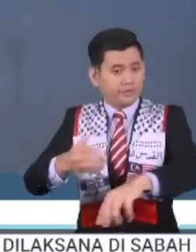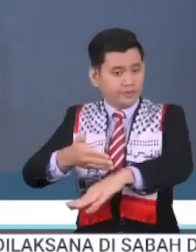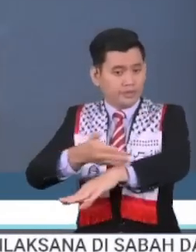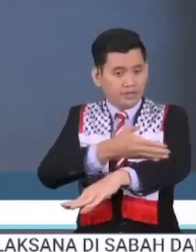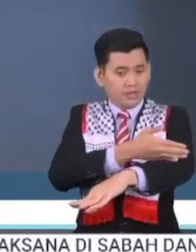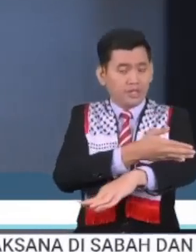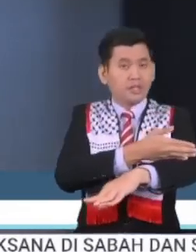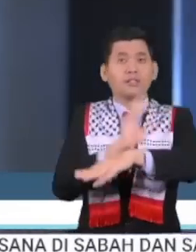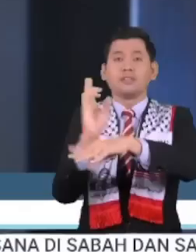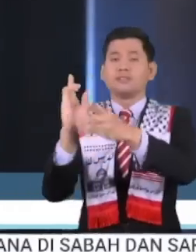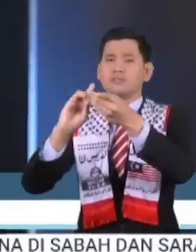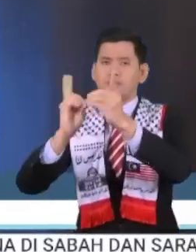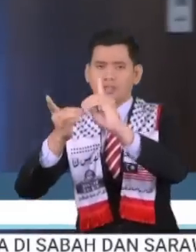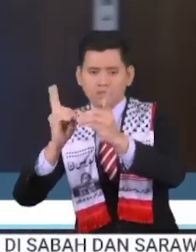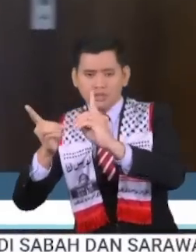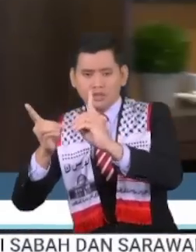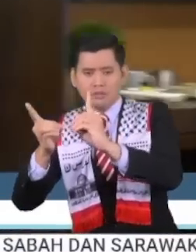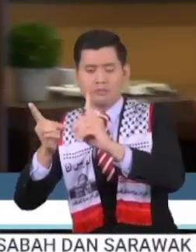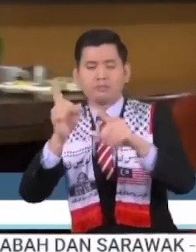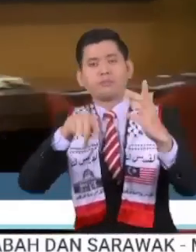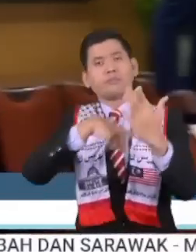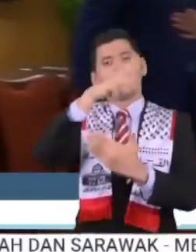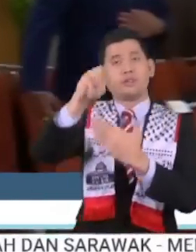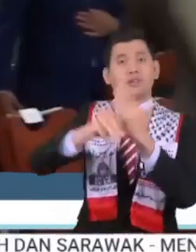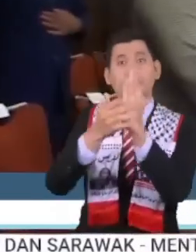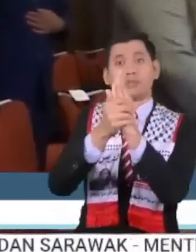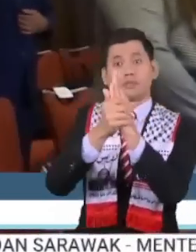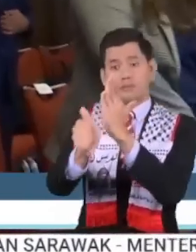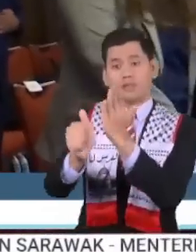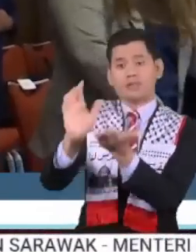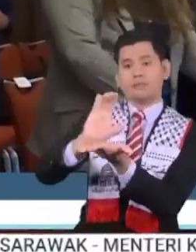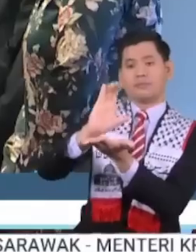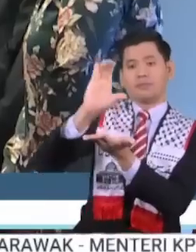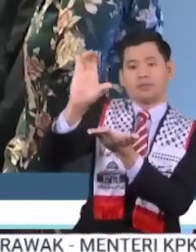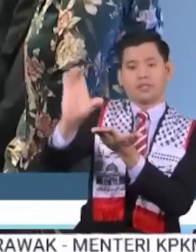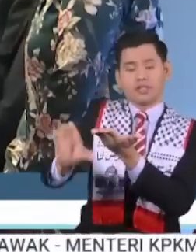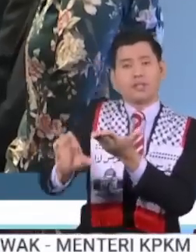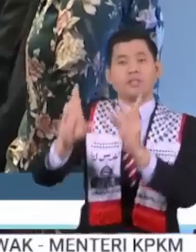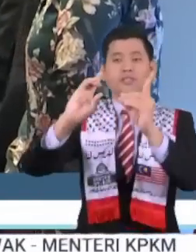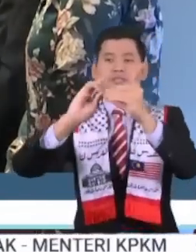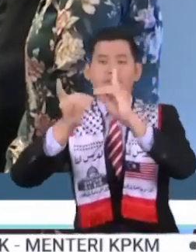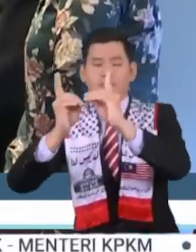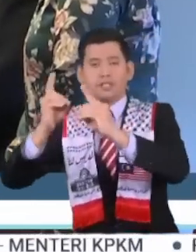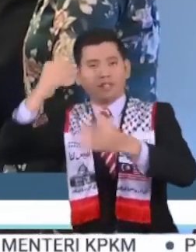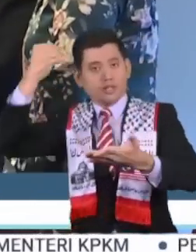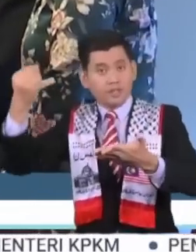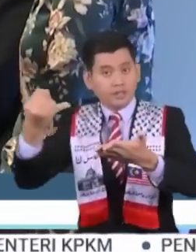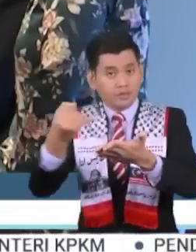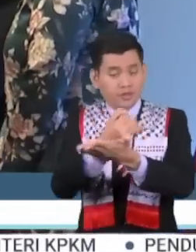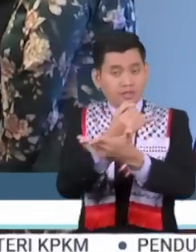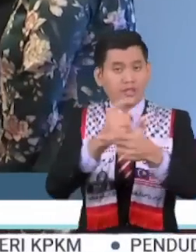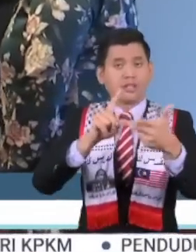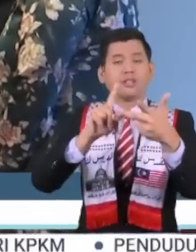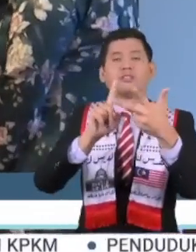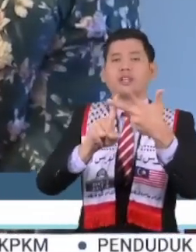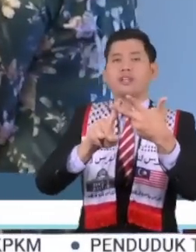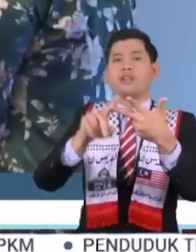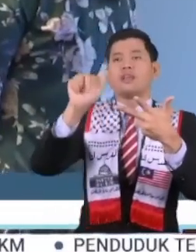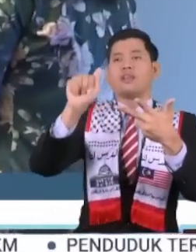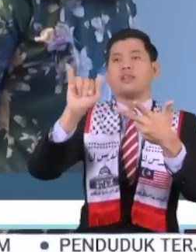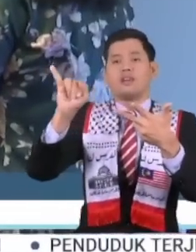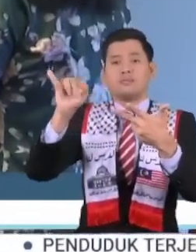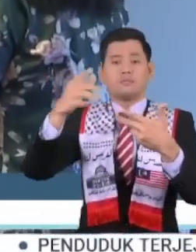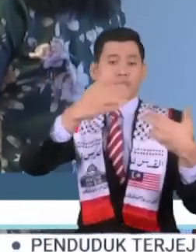saing digital mereka melalui program kemahiran pelaburan dalam infrastruktur digital, inovasi kecerdasan buatan AI